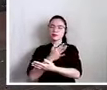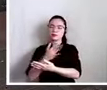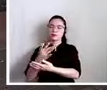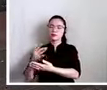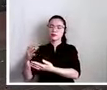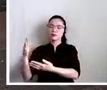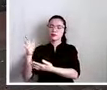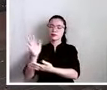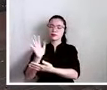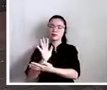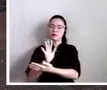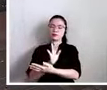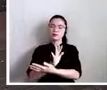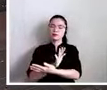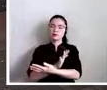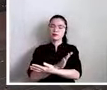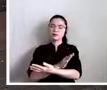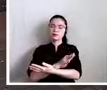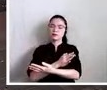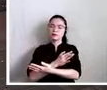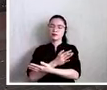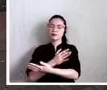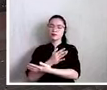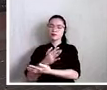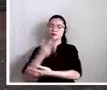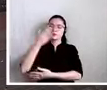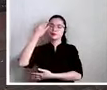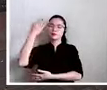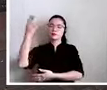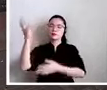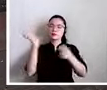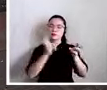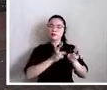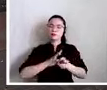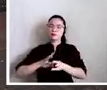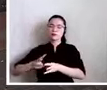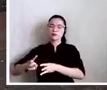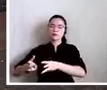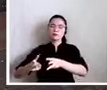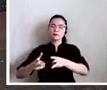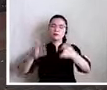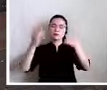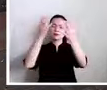kaibinan dala sa kaluwasan sa